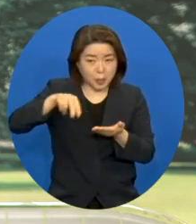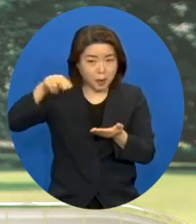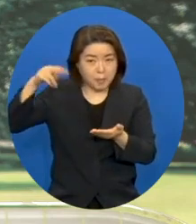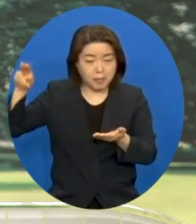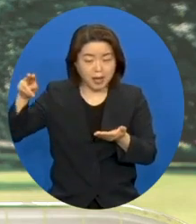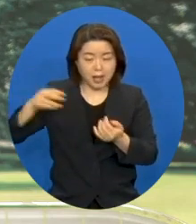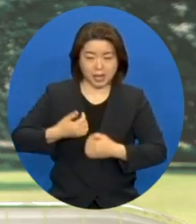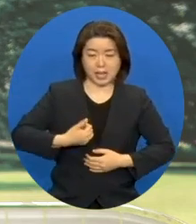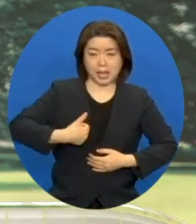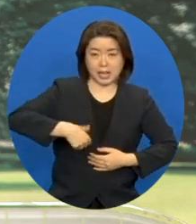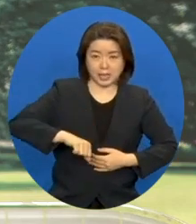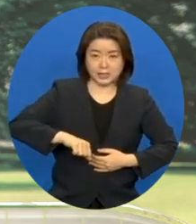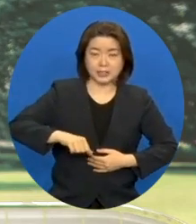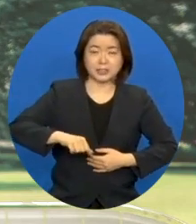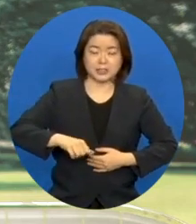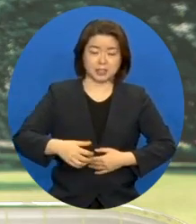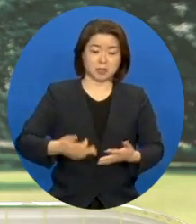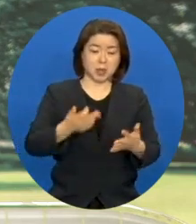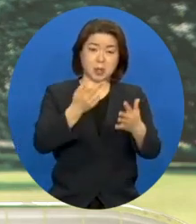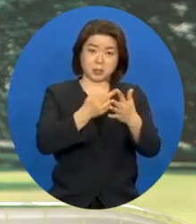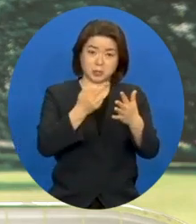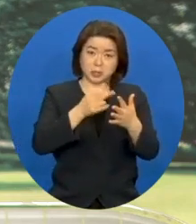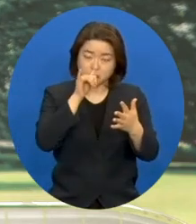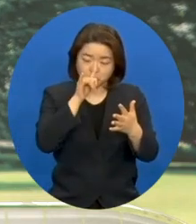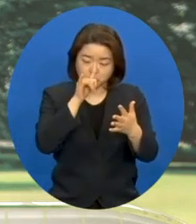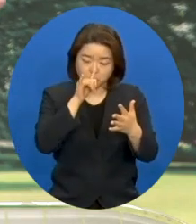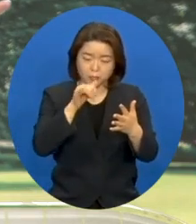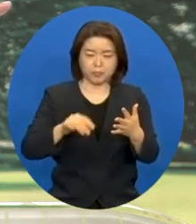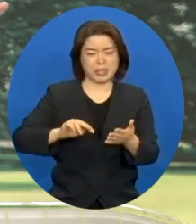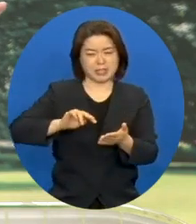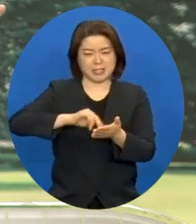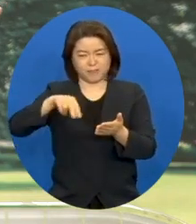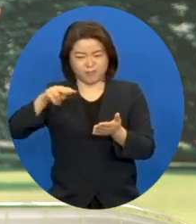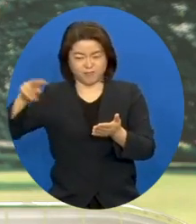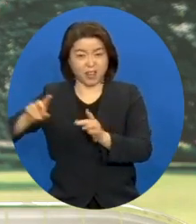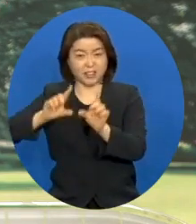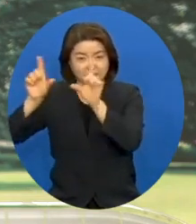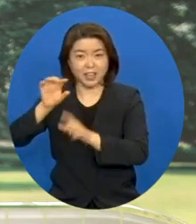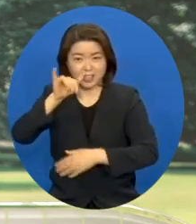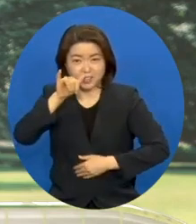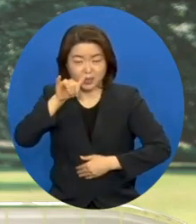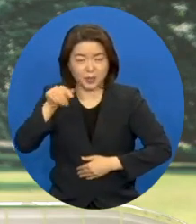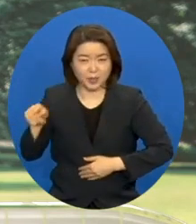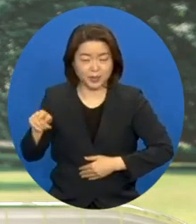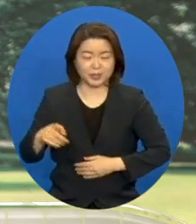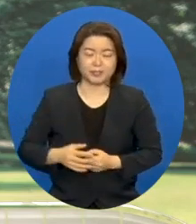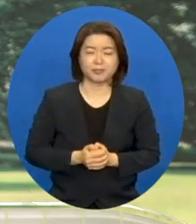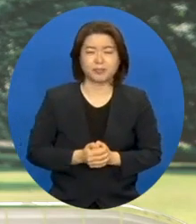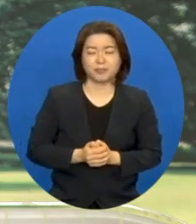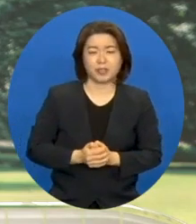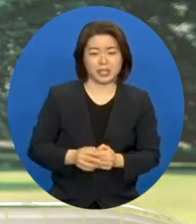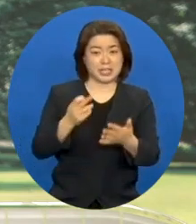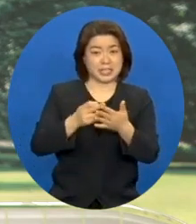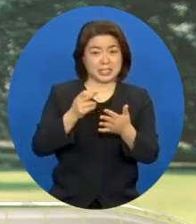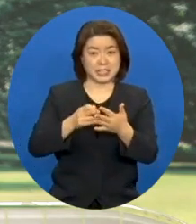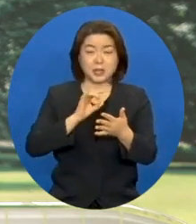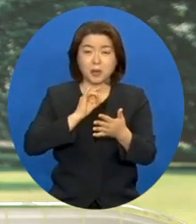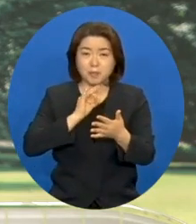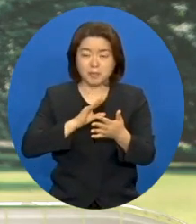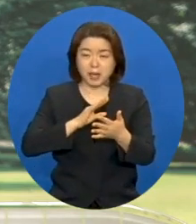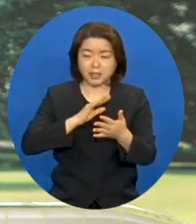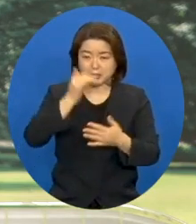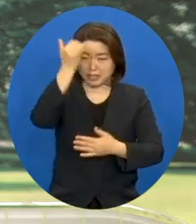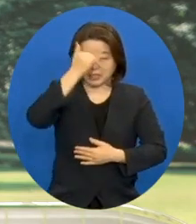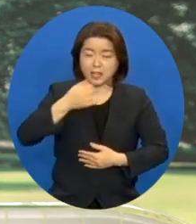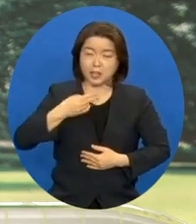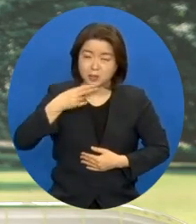있었는데 둘째 아들은 허랑방탕한 생활을 했죠. 그 둘째 아들만